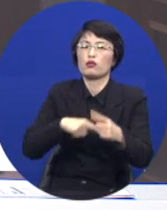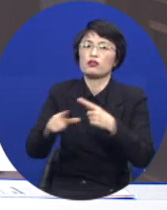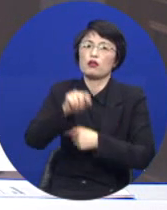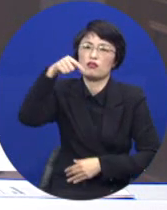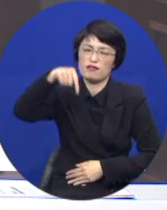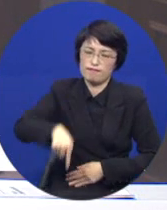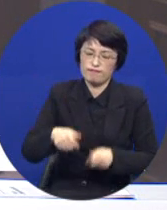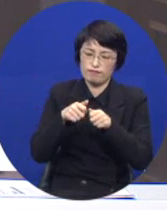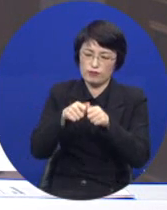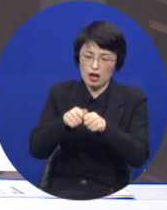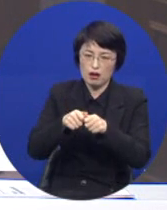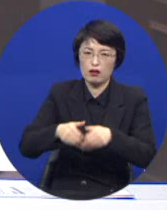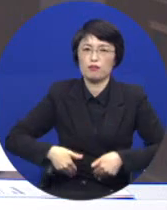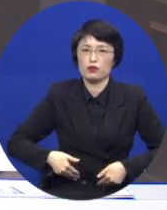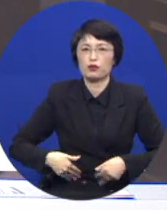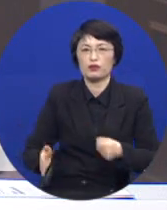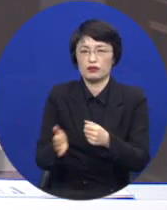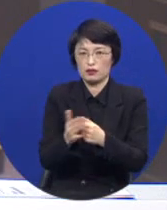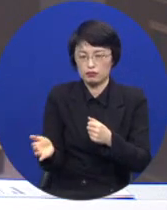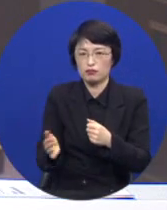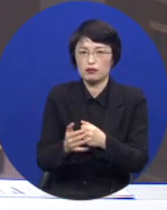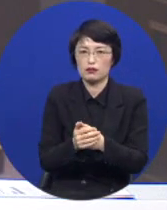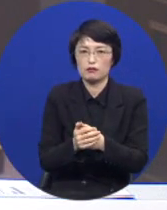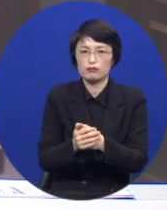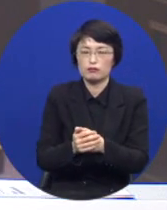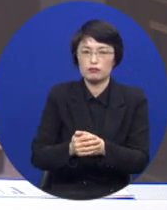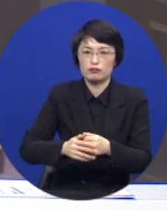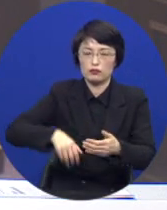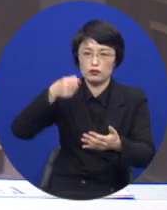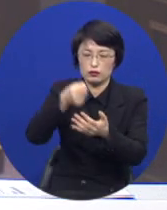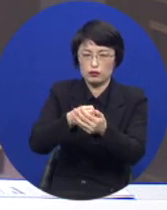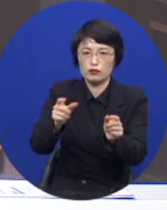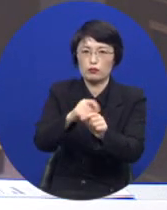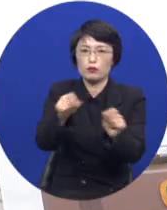의결을 보려 했습니다 박주영 기자입니다